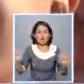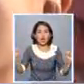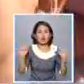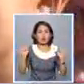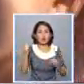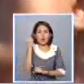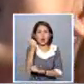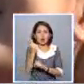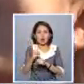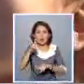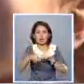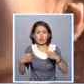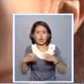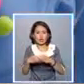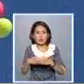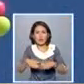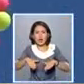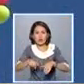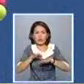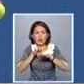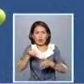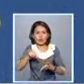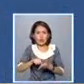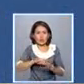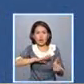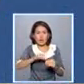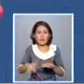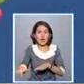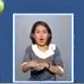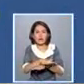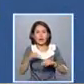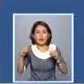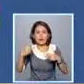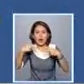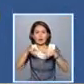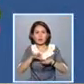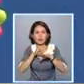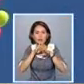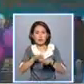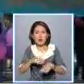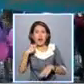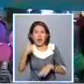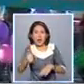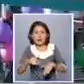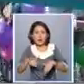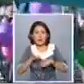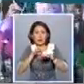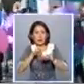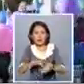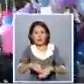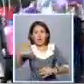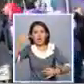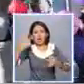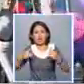мен құрылысшылар да салтанатты шарадан қалыс қалған жоқ. Бұдан соң алаңға жиналғандар Астанада өтіп жатқан әскери парадты